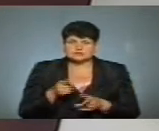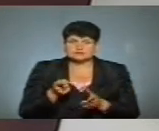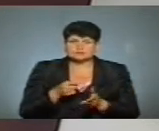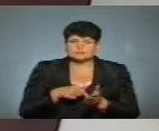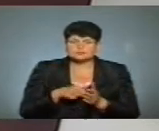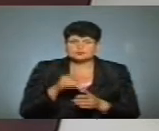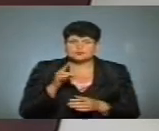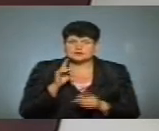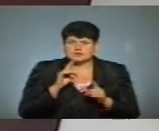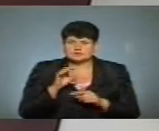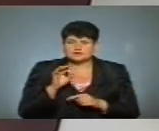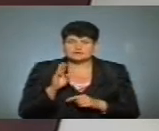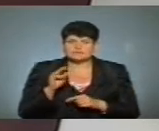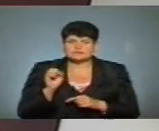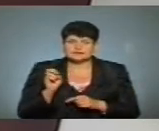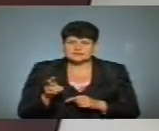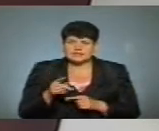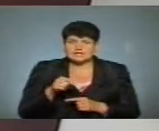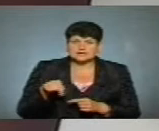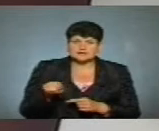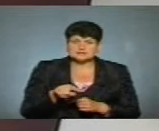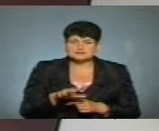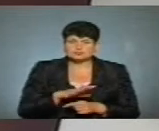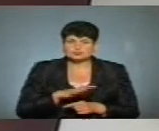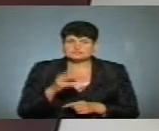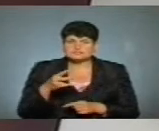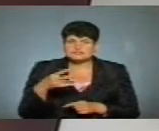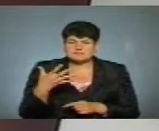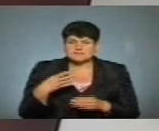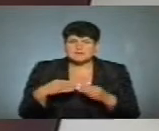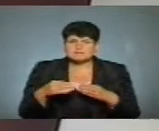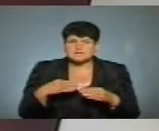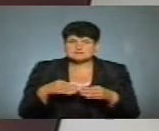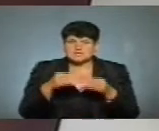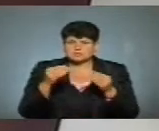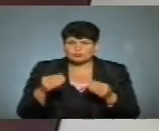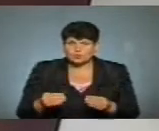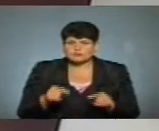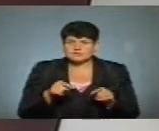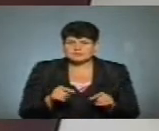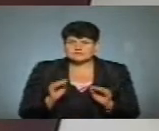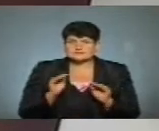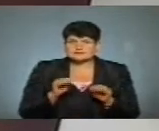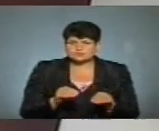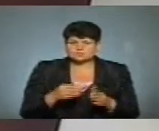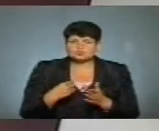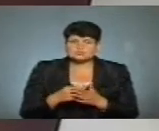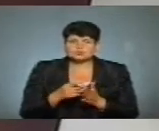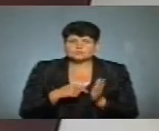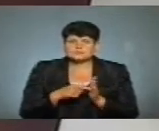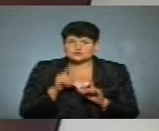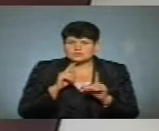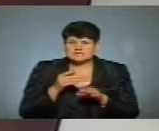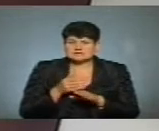Олег Вітик. За його словами, кільце складалося із 25 пластмасових блоків. На їхнє встановлення з бюджету міськради